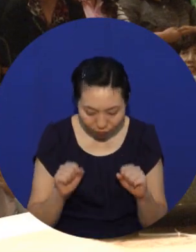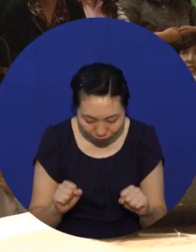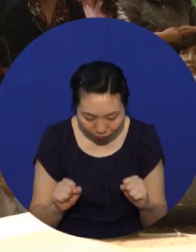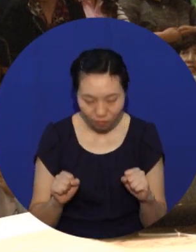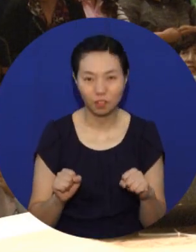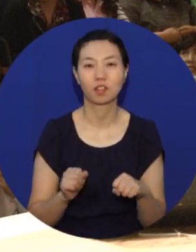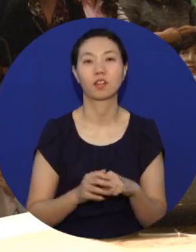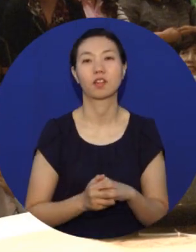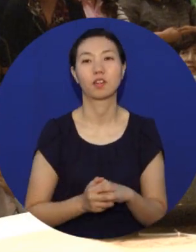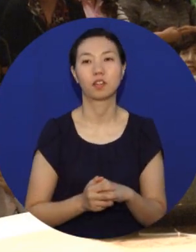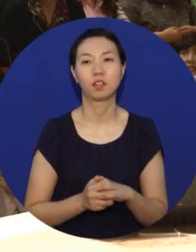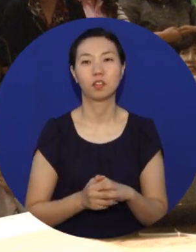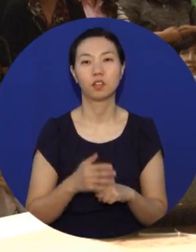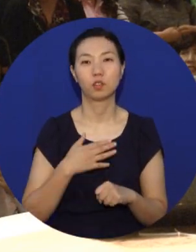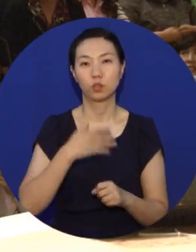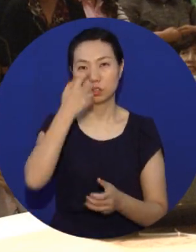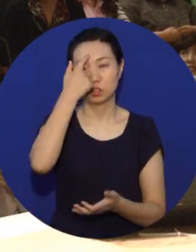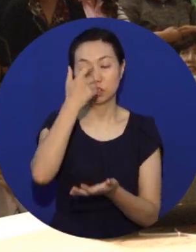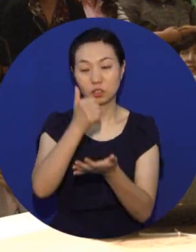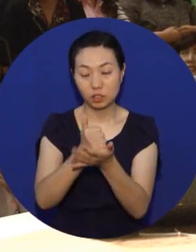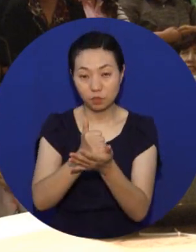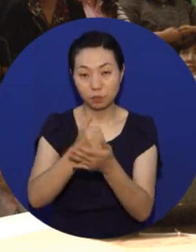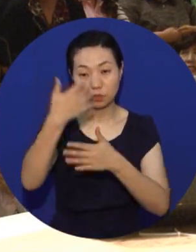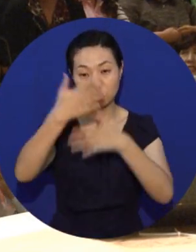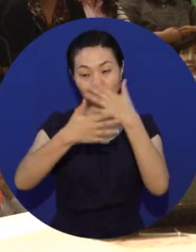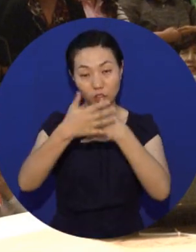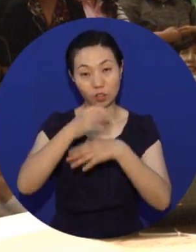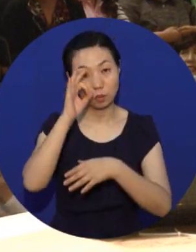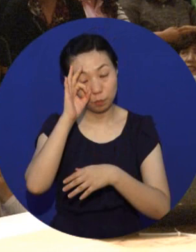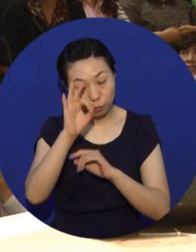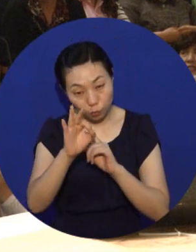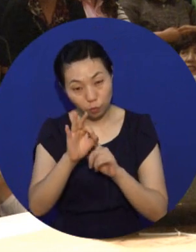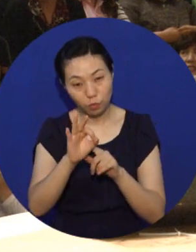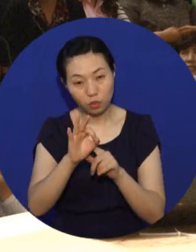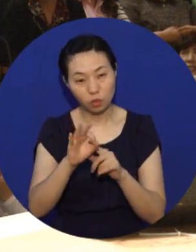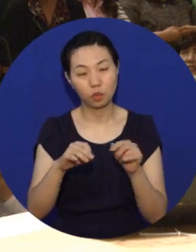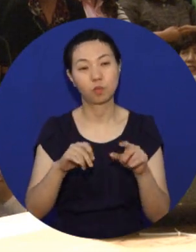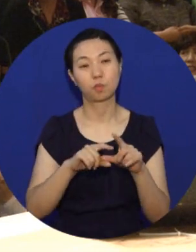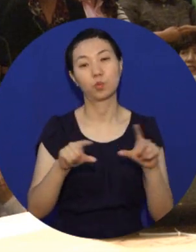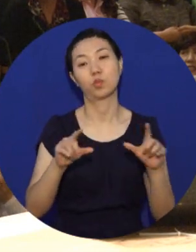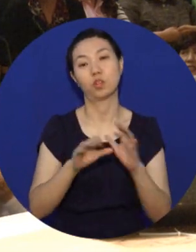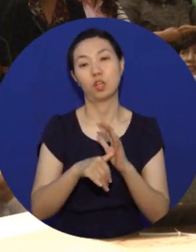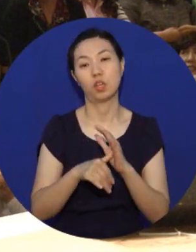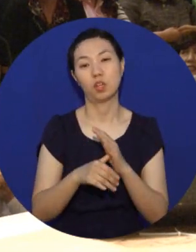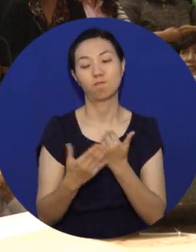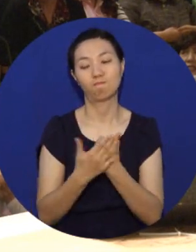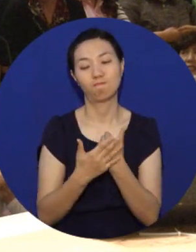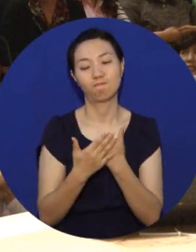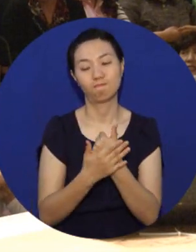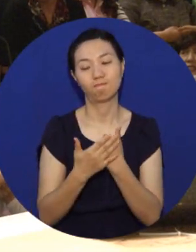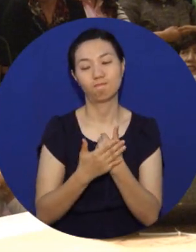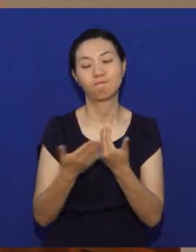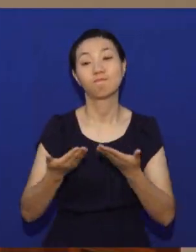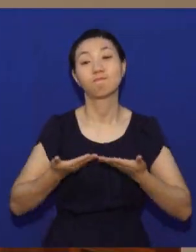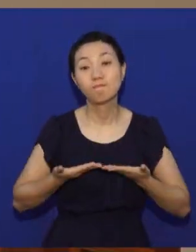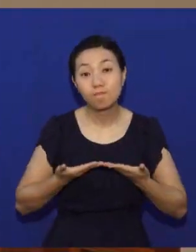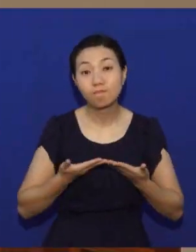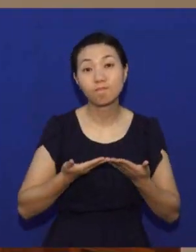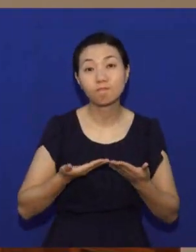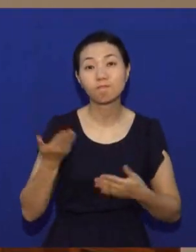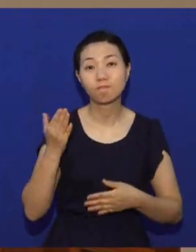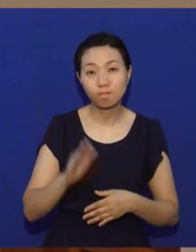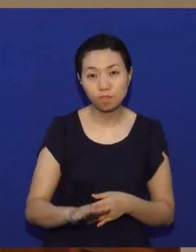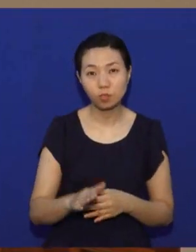예, 안녕하세요. 그 저도 스님 동영상 그 찾아보면서 평상시에 굉장히 많은 위로를 받았는데요. 네.